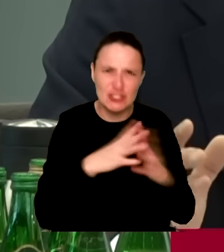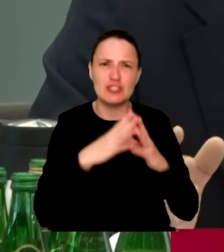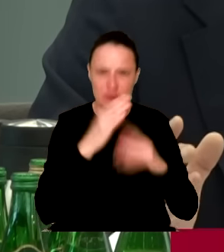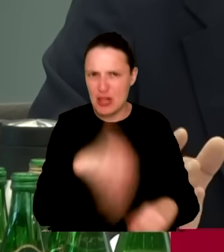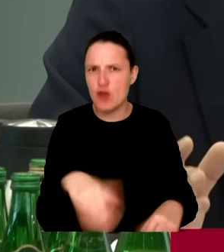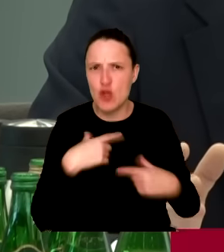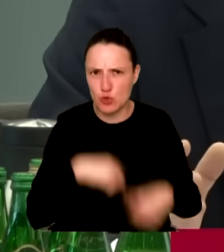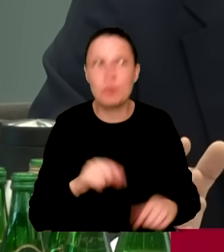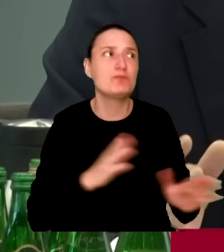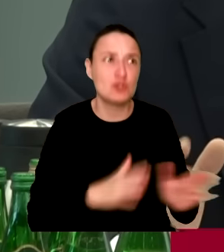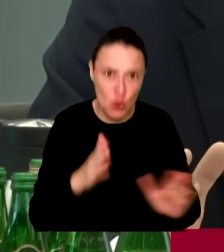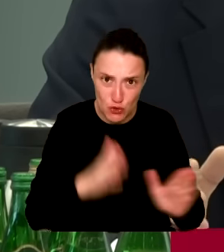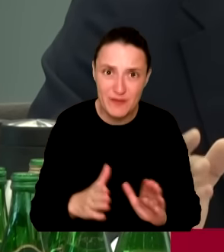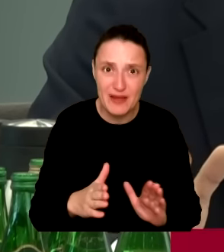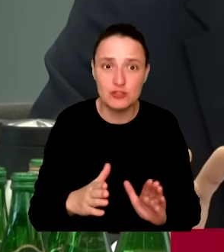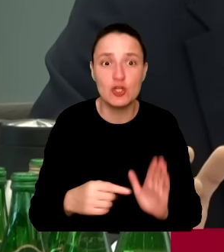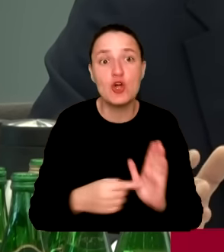przygotować coś